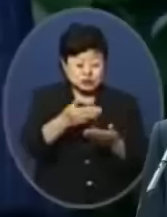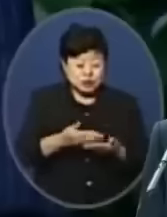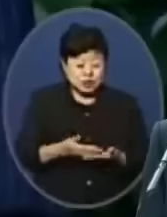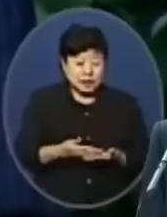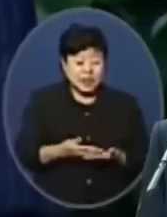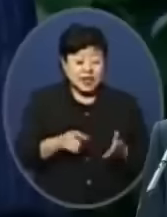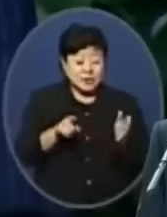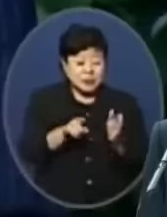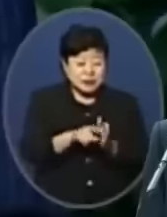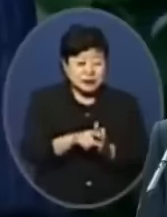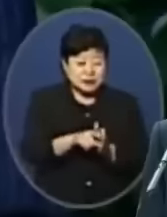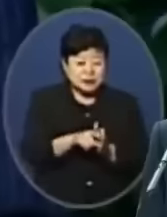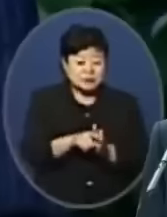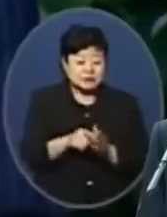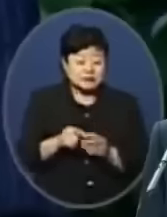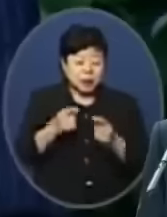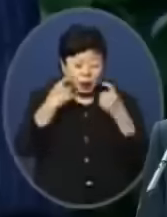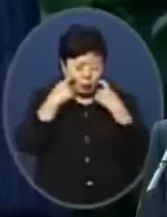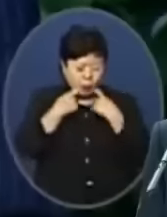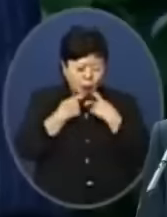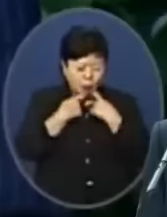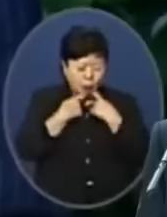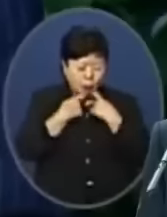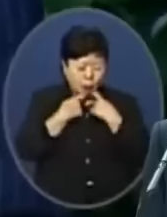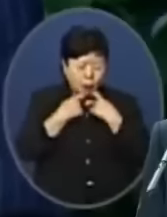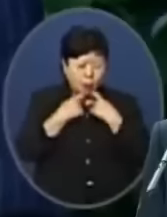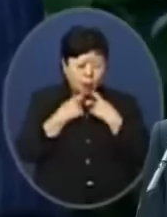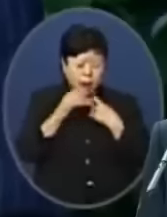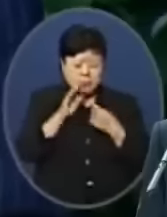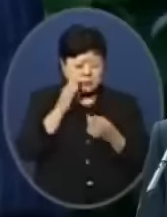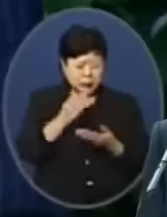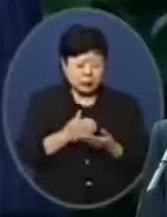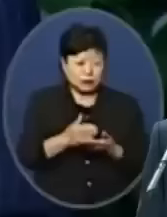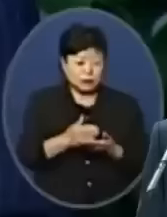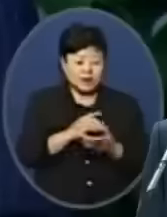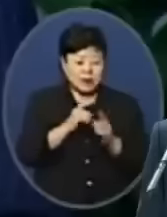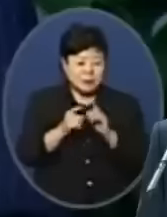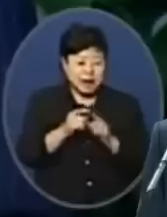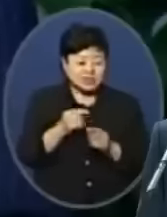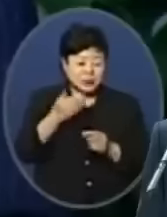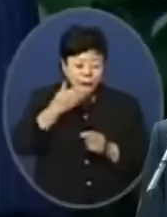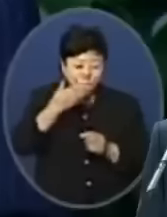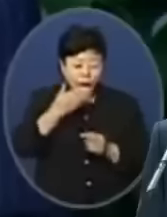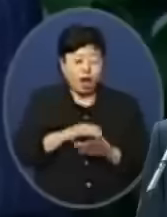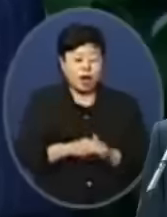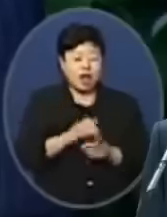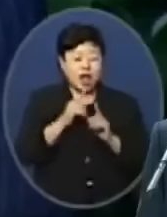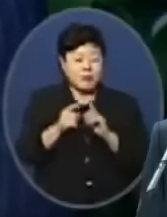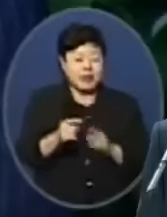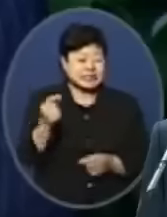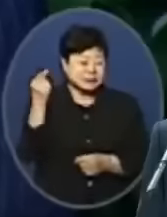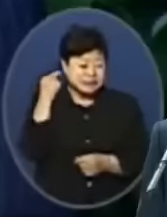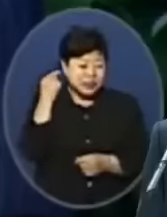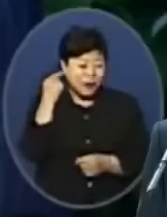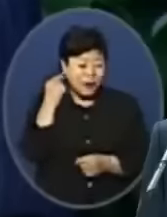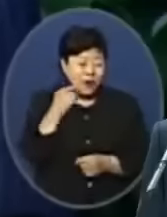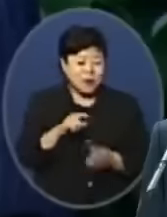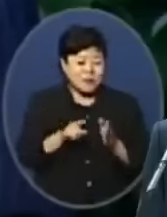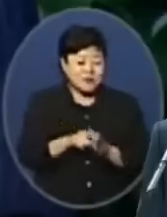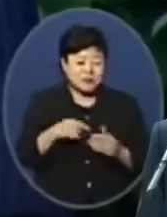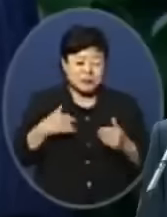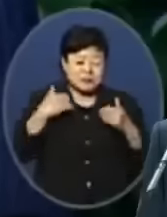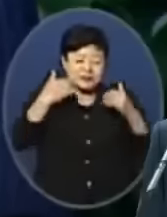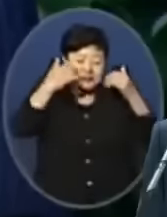주셨는데 그 믿음을 영양실조가 되도록 내버려 놓지 말고 말씀을 먹게 하고 말씀을 듣게 하면